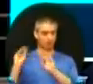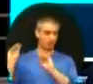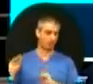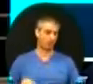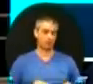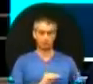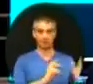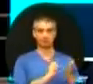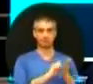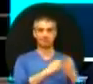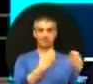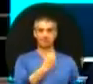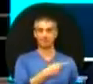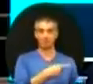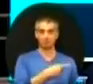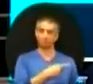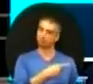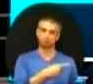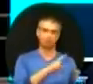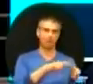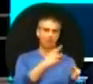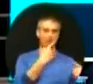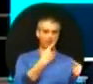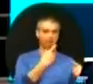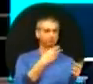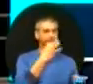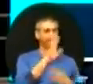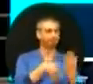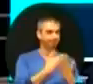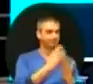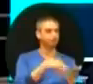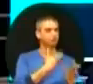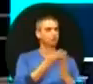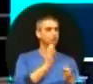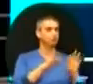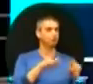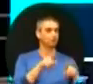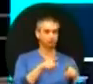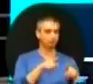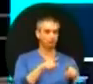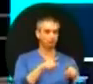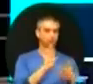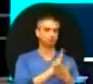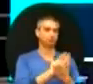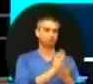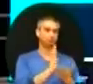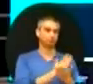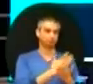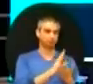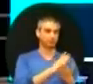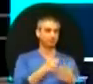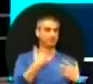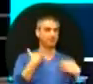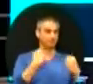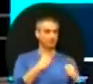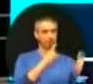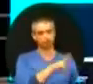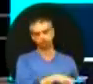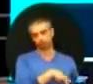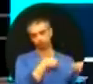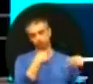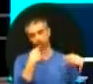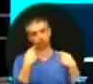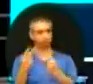תחת משרד הביטחון, והנה כעבור כמה ימים בהתייעצות עם היועץ המשפטי לממשלה, החליט שר הביטחון להחזיר